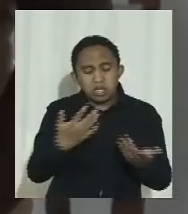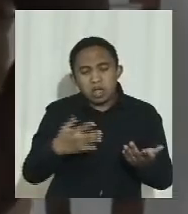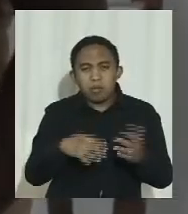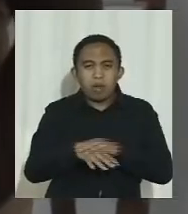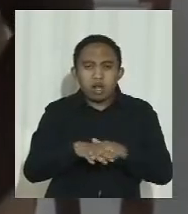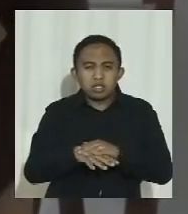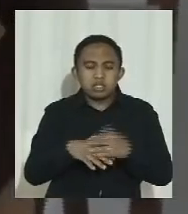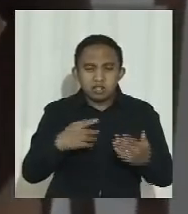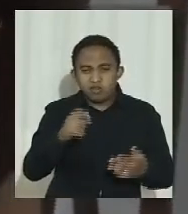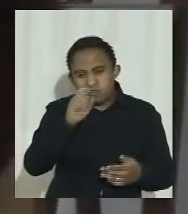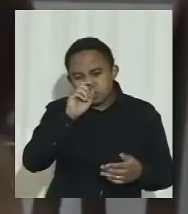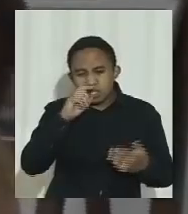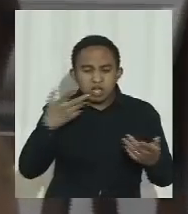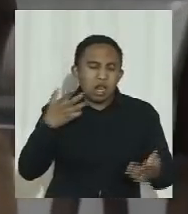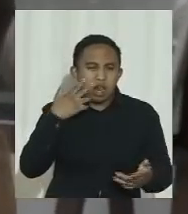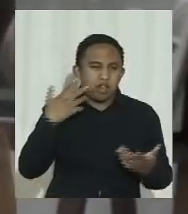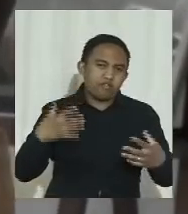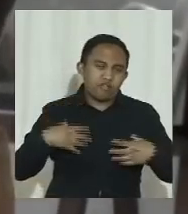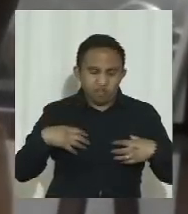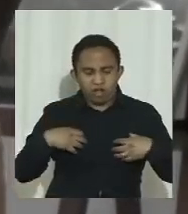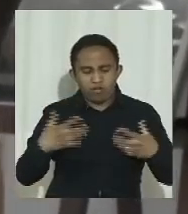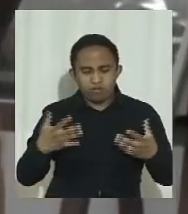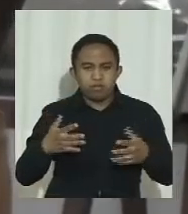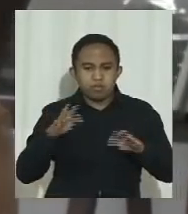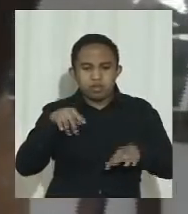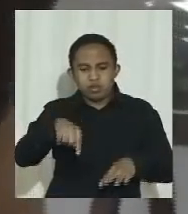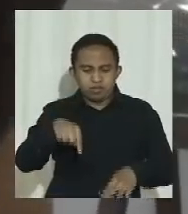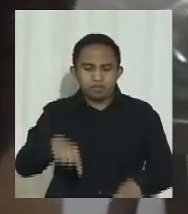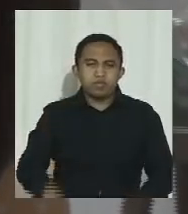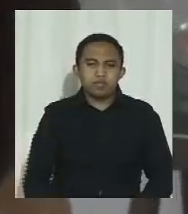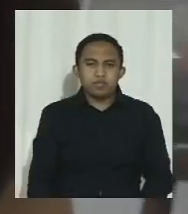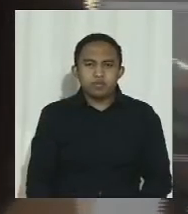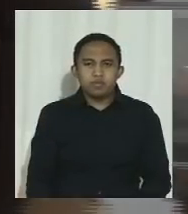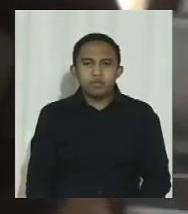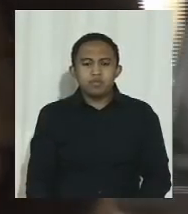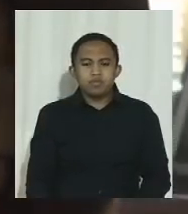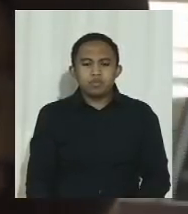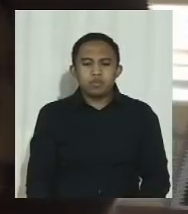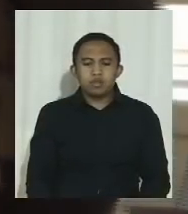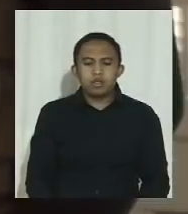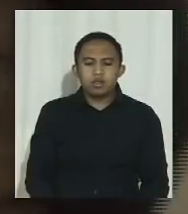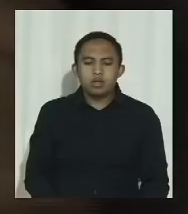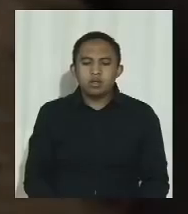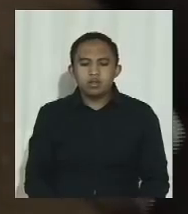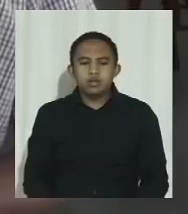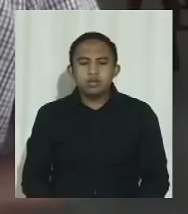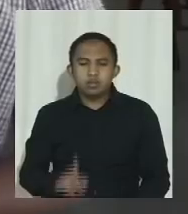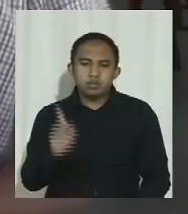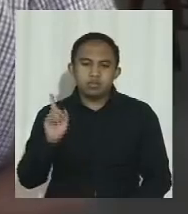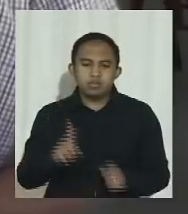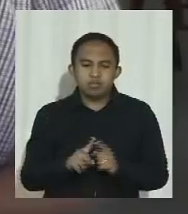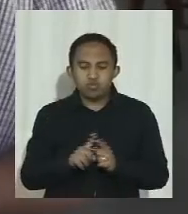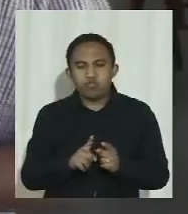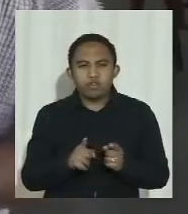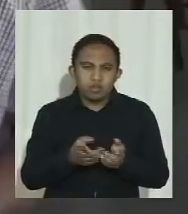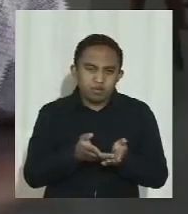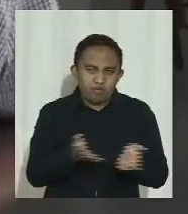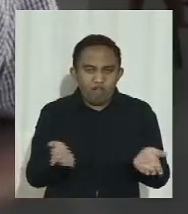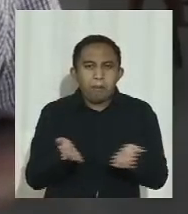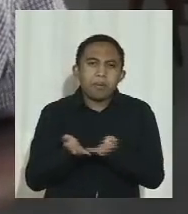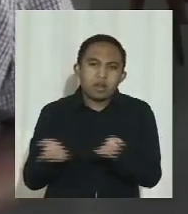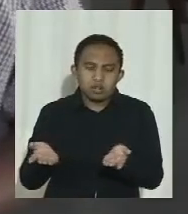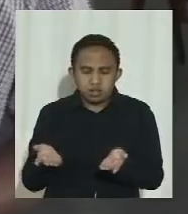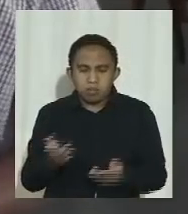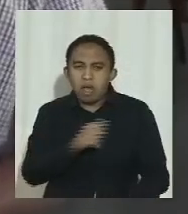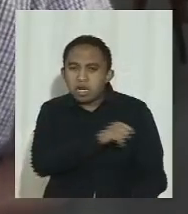vahina izay moniny eto amin'ny fatatsinanana. Dia izy tio moa izany dia anaovana ny exposition mandritra ny